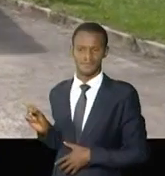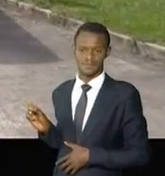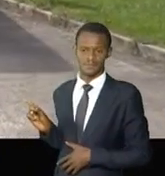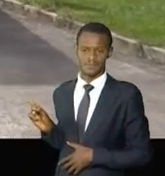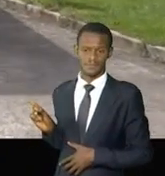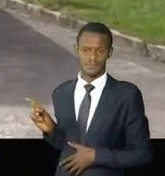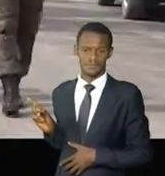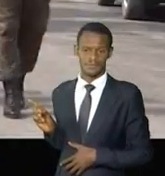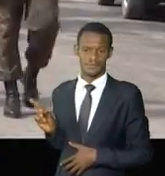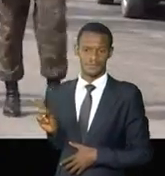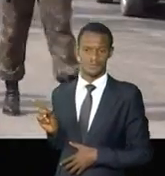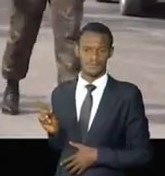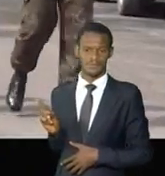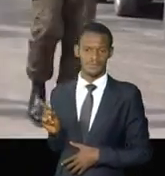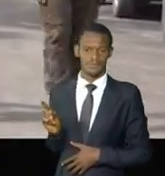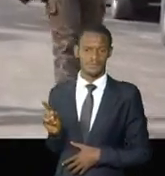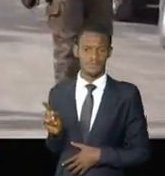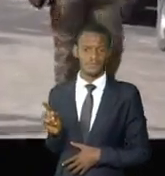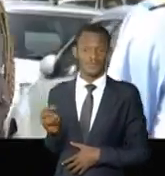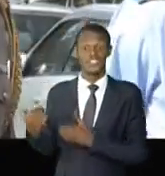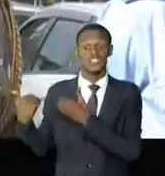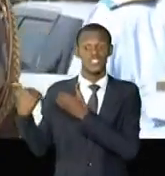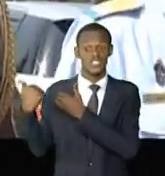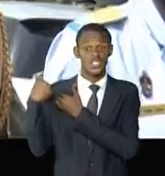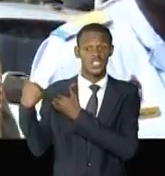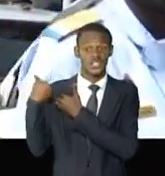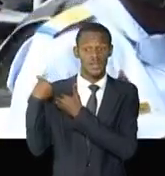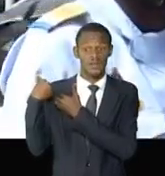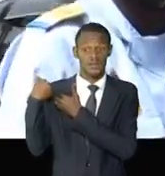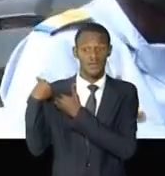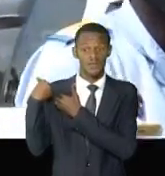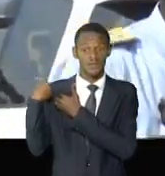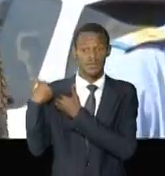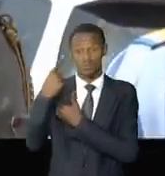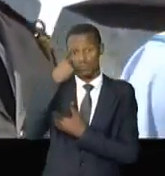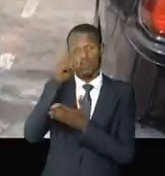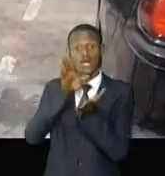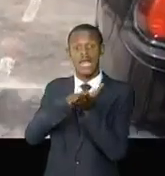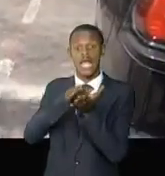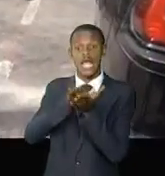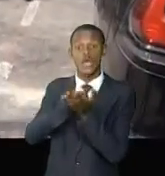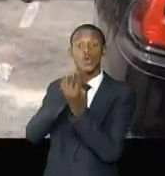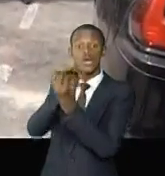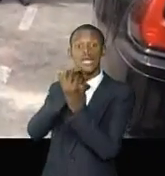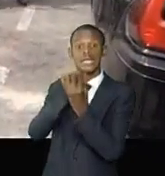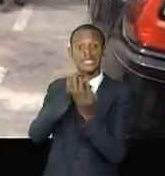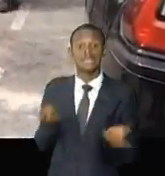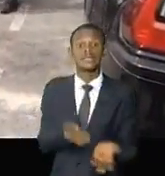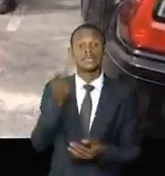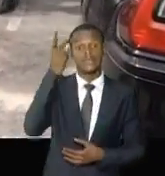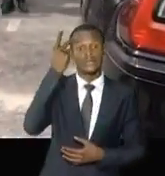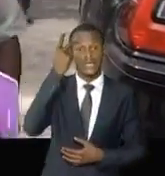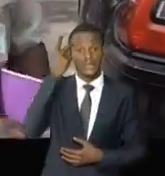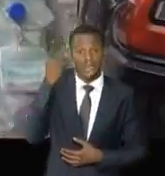Dans la suite du général de brigade Godefroy Moulang Nawej, commandant de l'école de guerre de Kinshasa, une délégation de jeunes